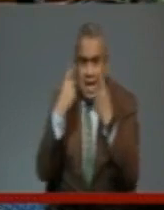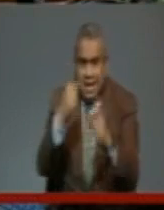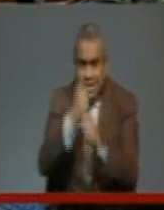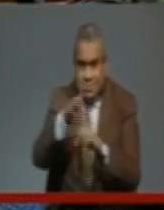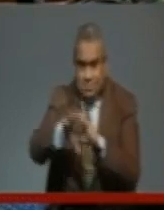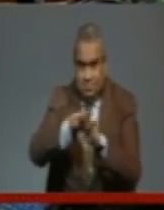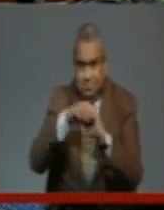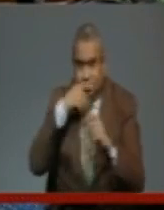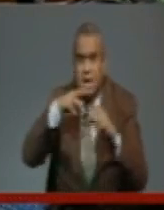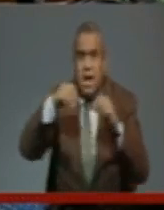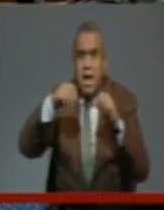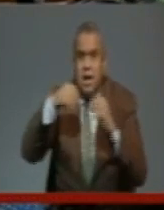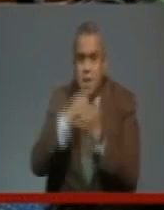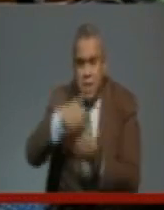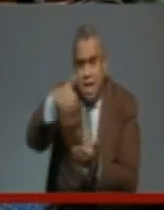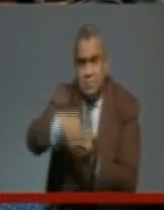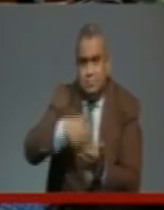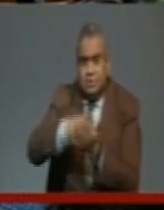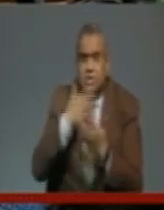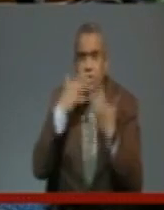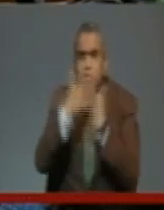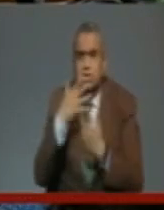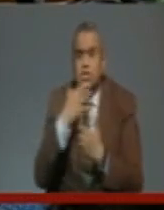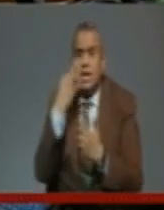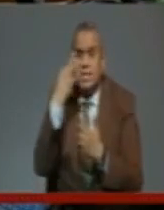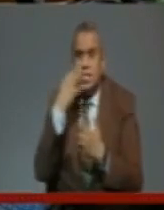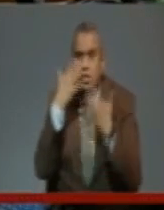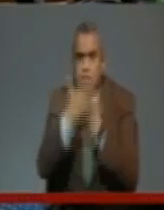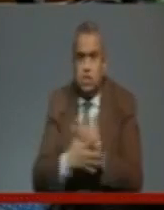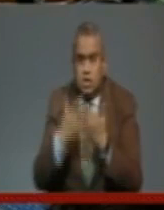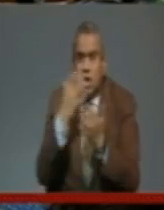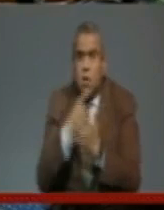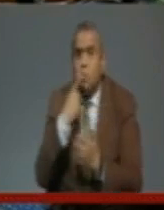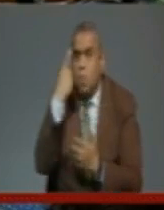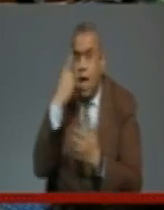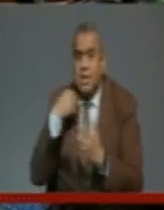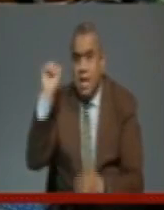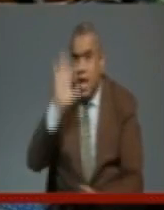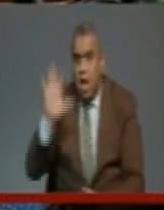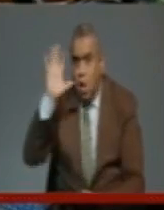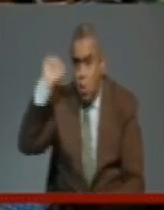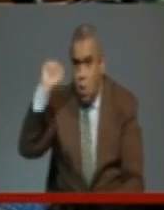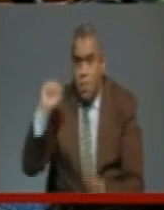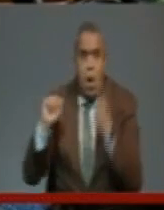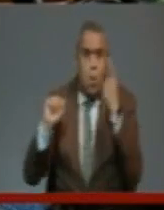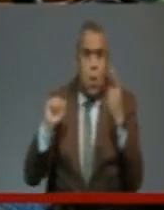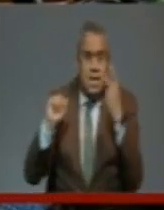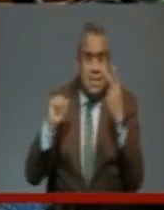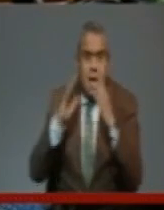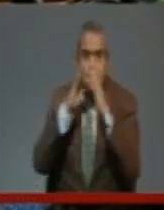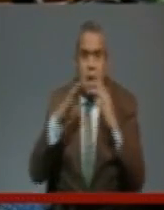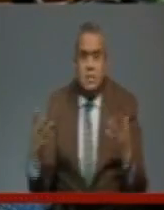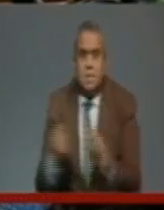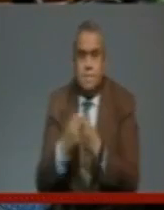الرمال بتكركها ثلاث شركات، منها شركة أجنبية واثنين شركة مصرية وطنية لأول مرة